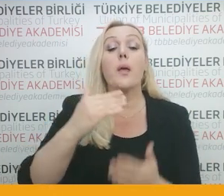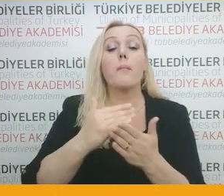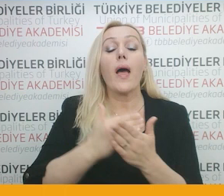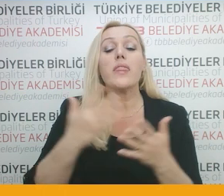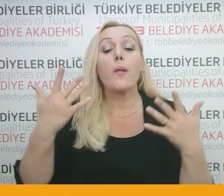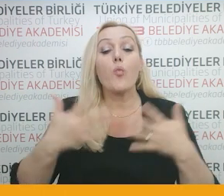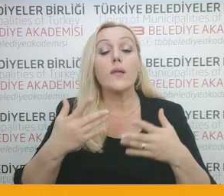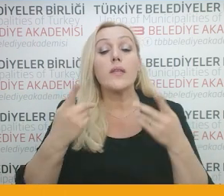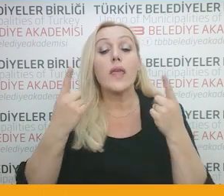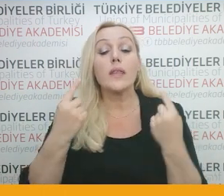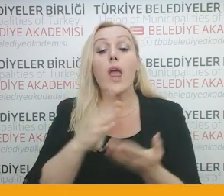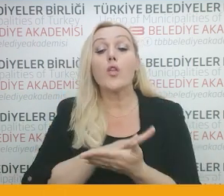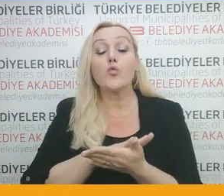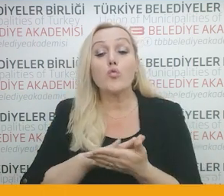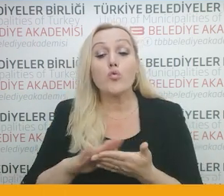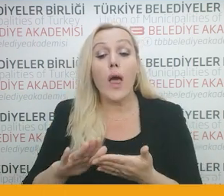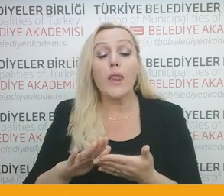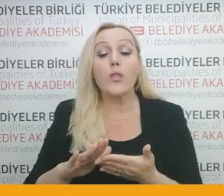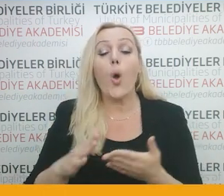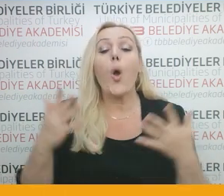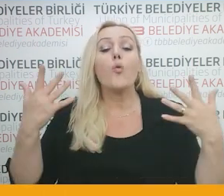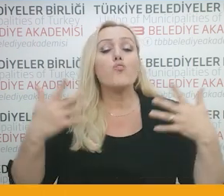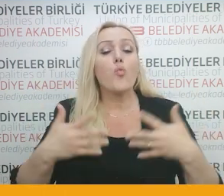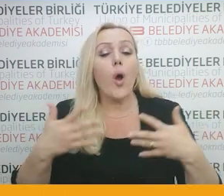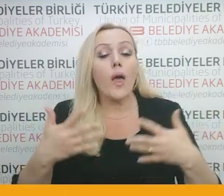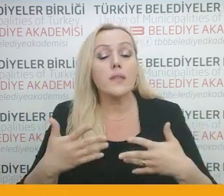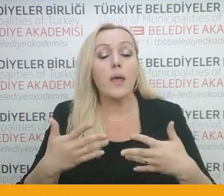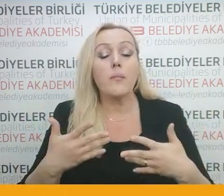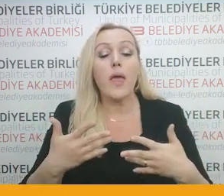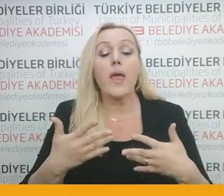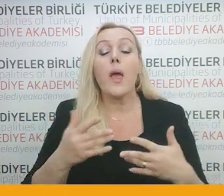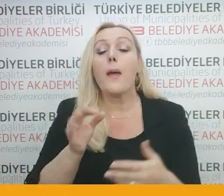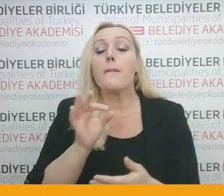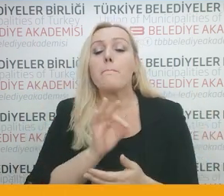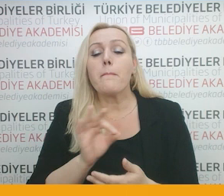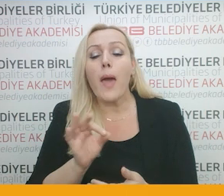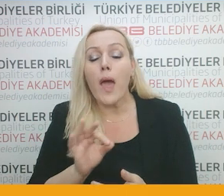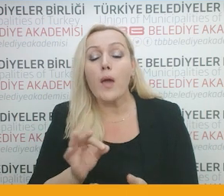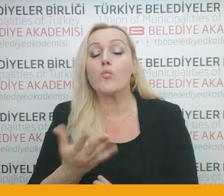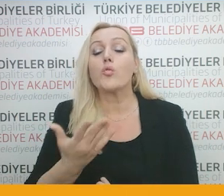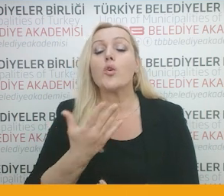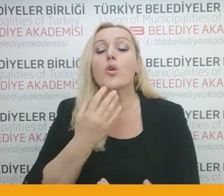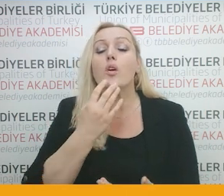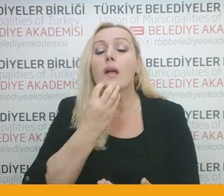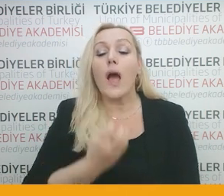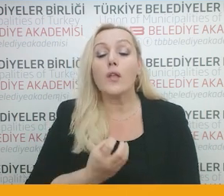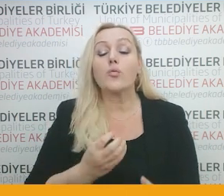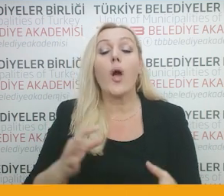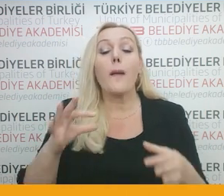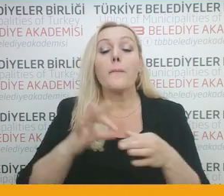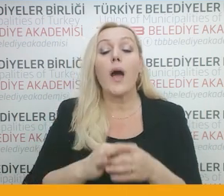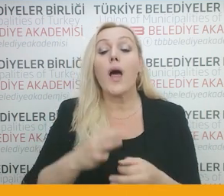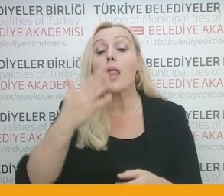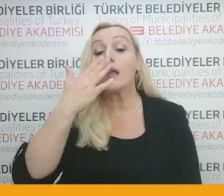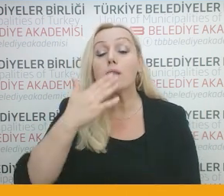muhasebe yetkililiğini düzenliyor arkadaşlar. Muhasebe yetkisi memuriyet kadro ve ünvanlarının muhasebe yetkisinin terimine